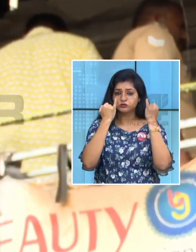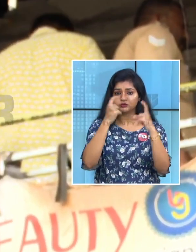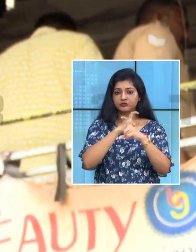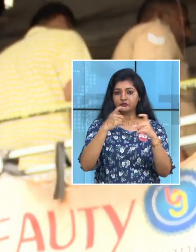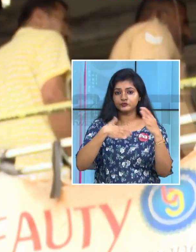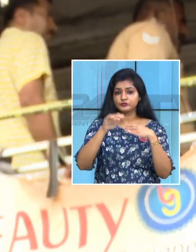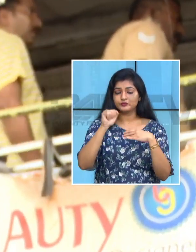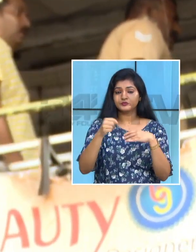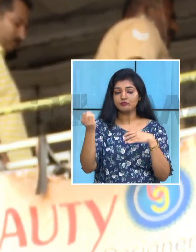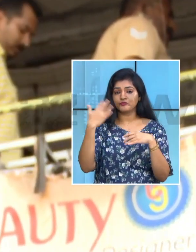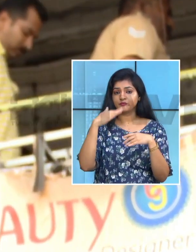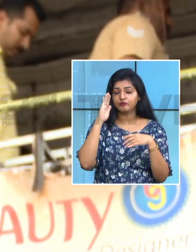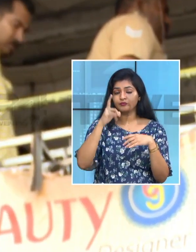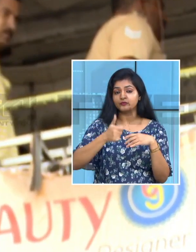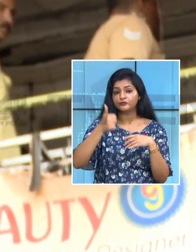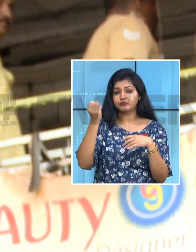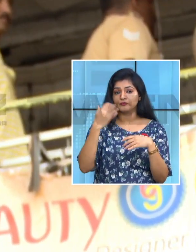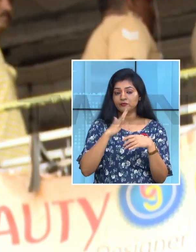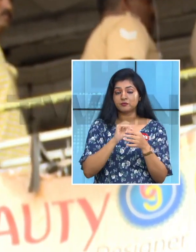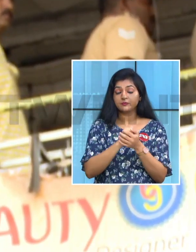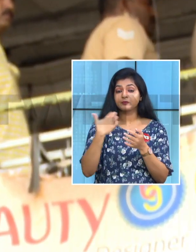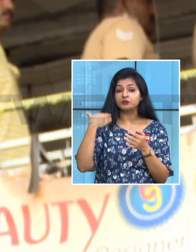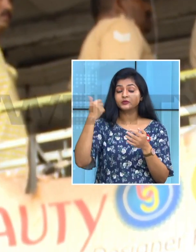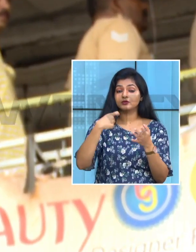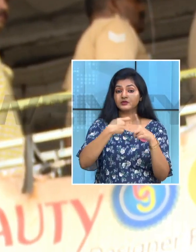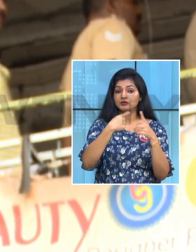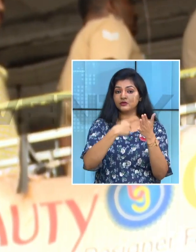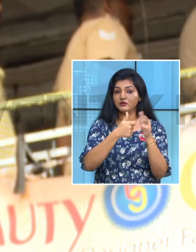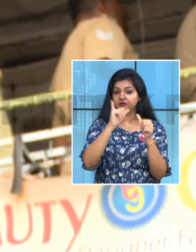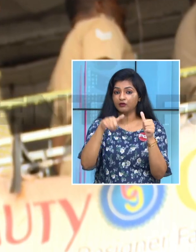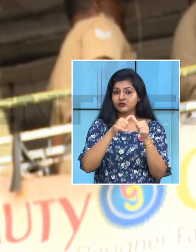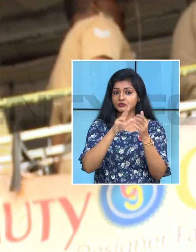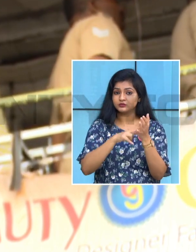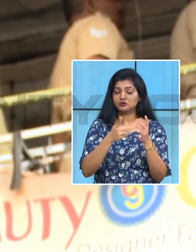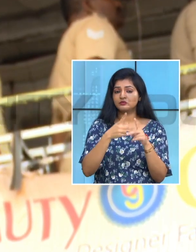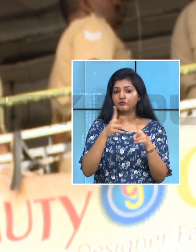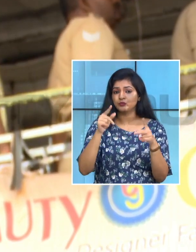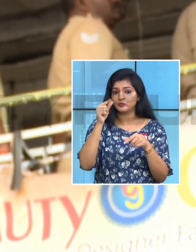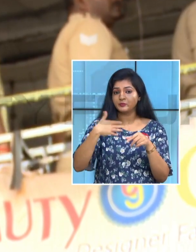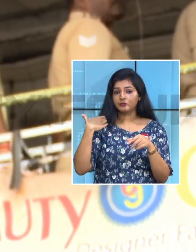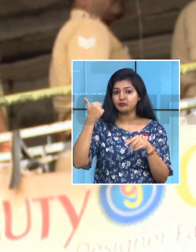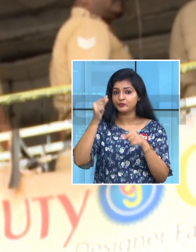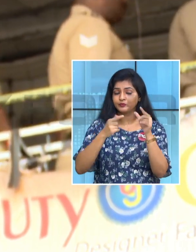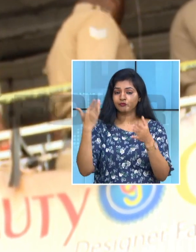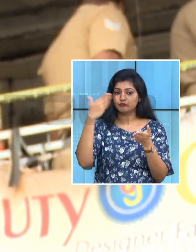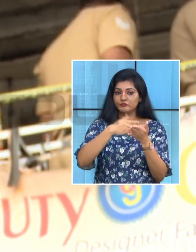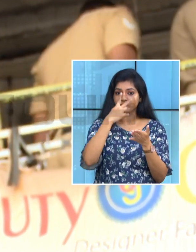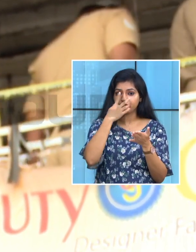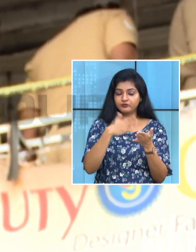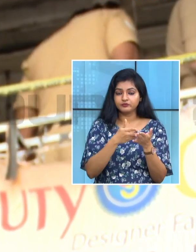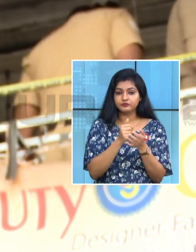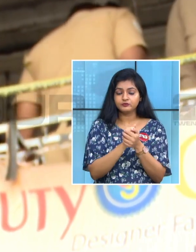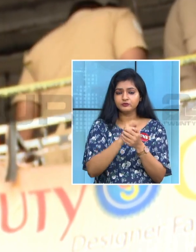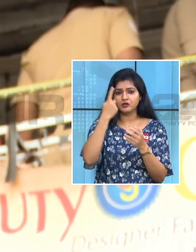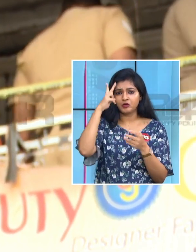കണ്ടെത്തുമെന്നാണ് കളക്ടർ അടക്കം പറഞ്ഞത്. മന്ത്രി K. രാജൻ അതുപോലെ മന്ത്രി GR അനിൽ അടക്കമുള്ളവരോട് എത്തിയിരുന്നു. ഏതായാലും ദുരൂഹത